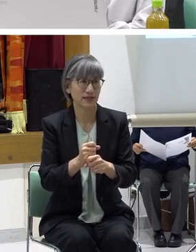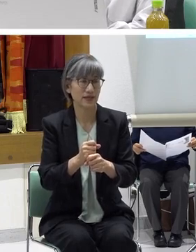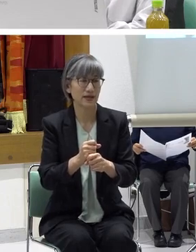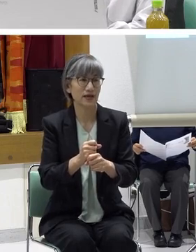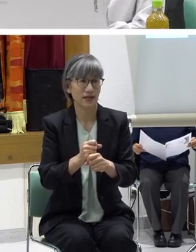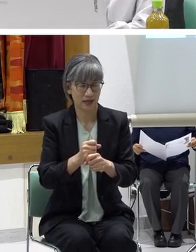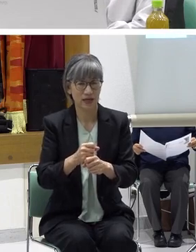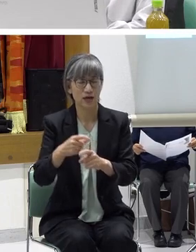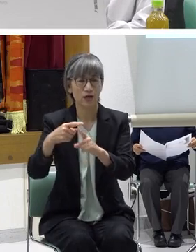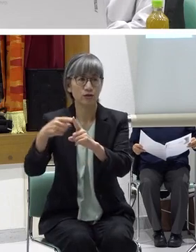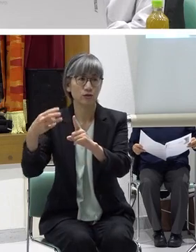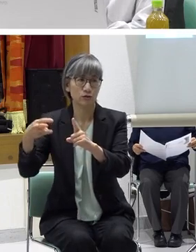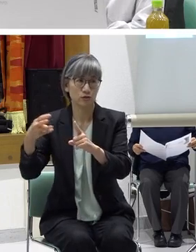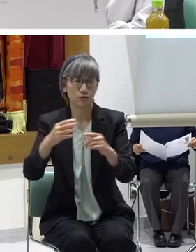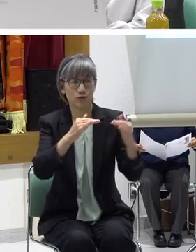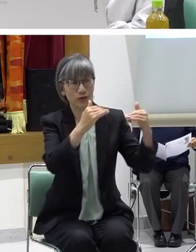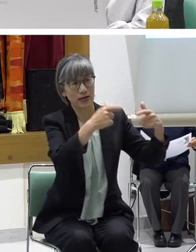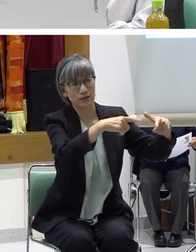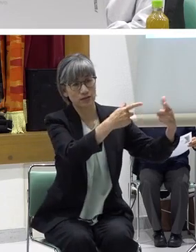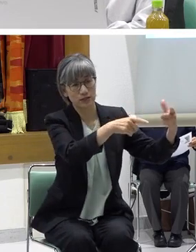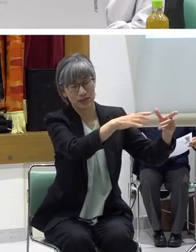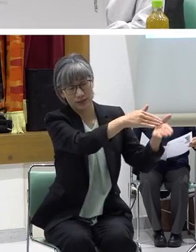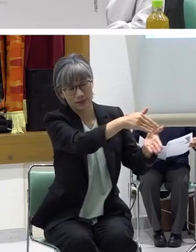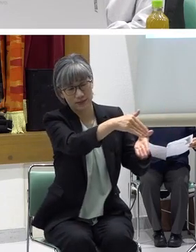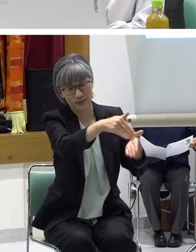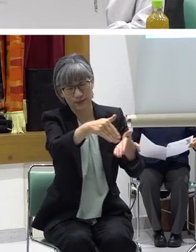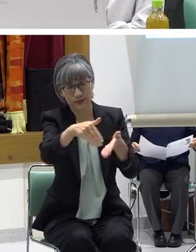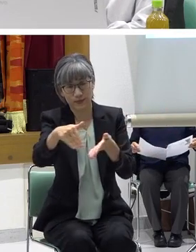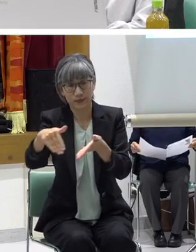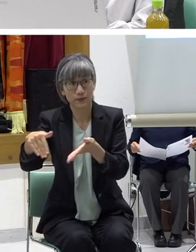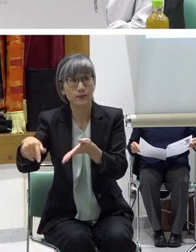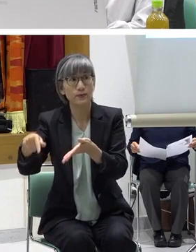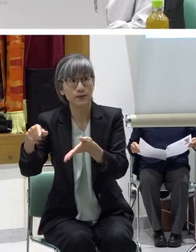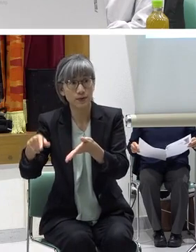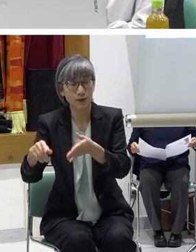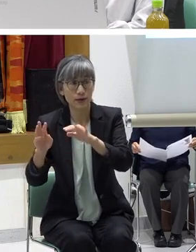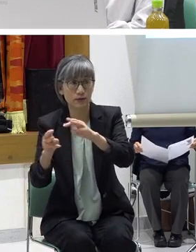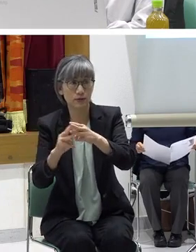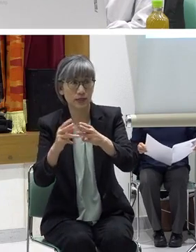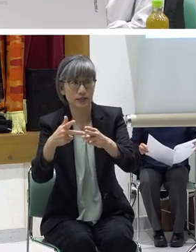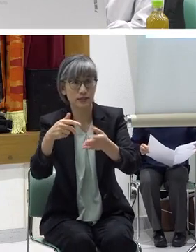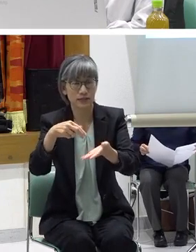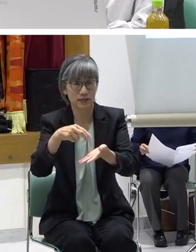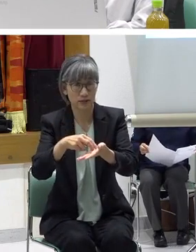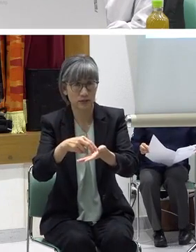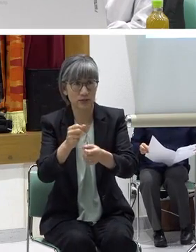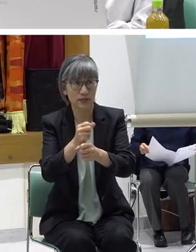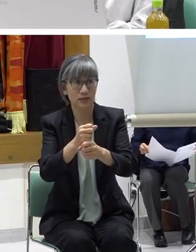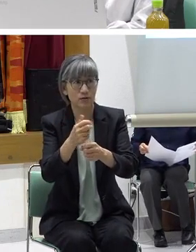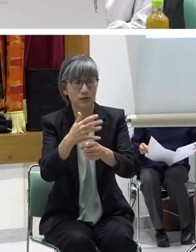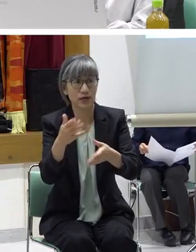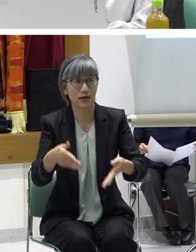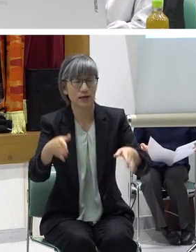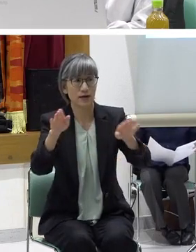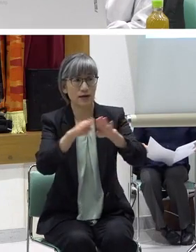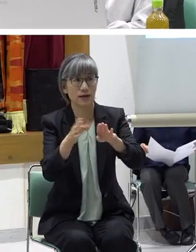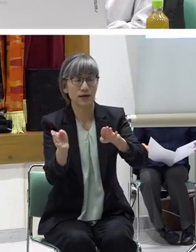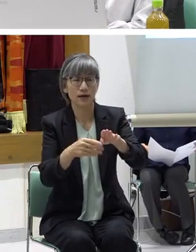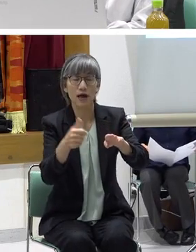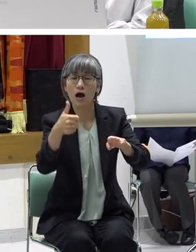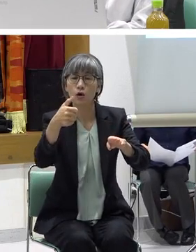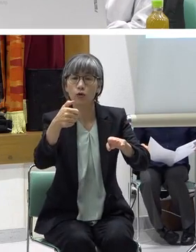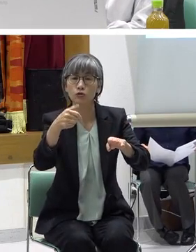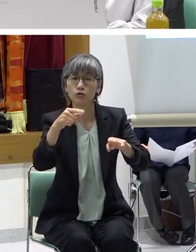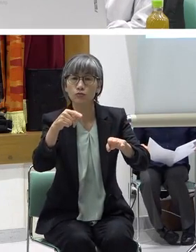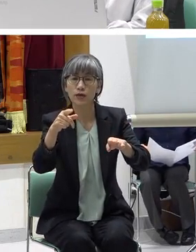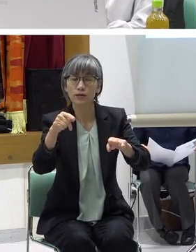重層高槻線の位置は、今日お集まりの吹田市立勤労者会館から50メートル